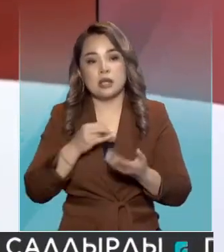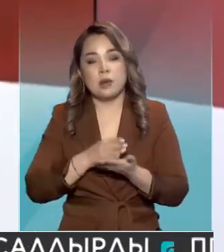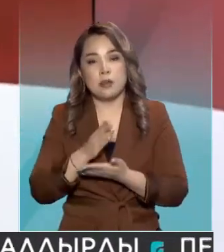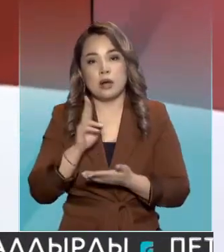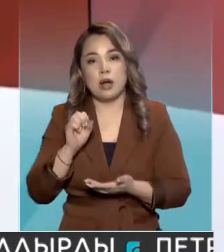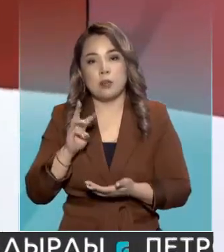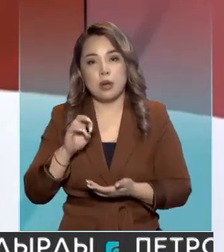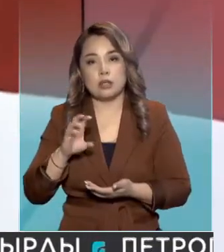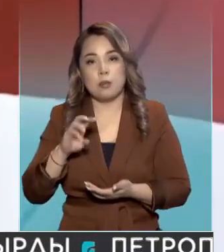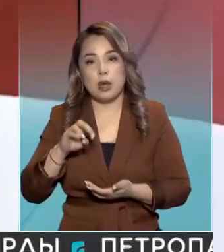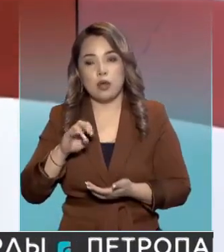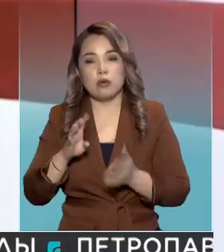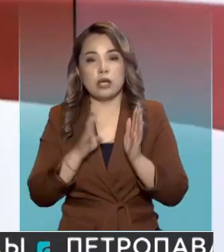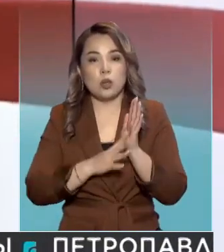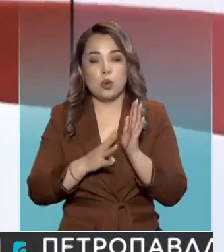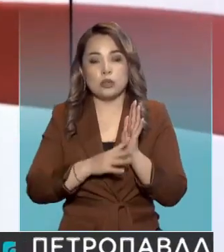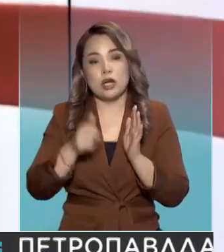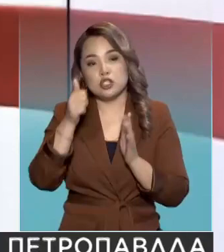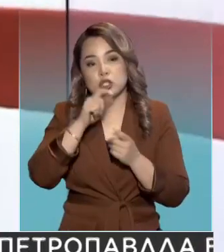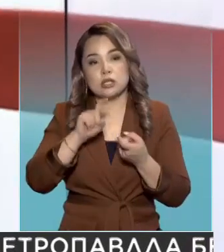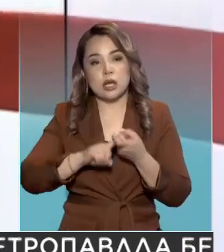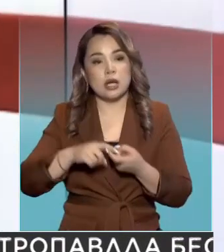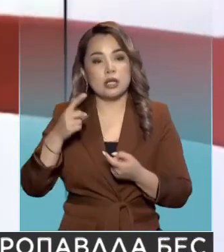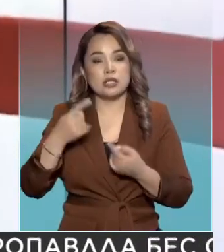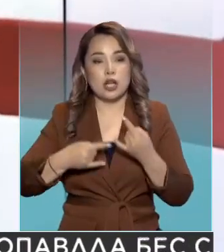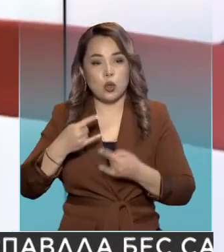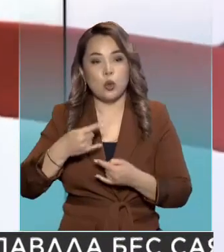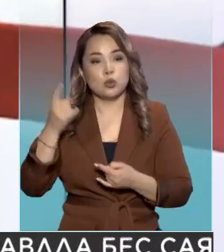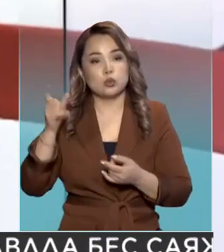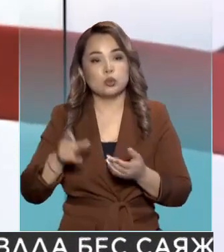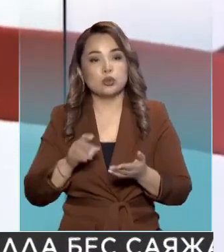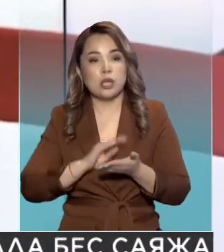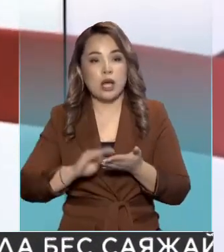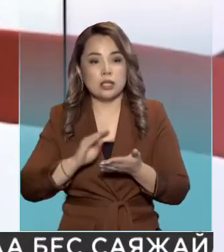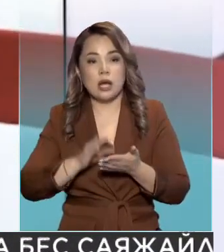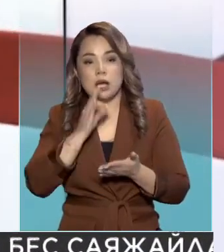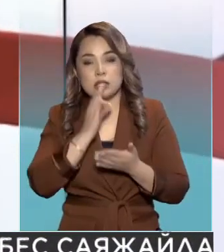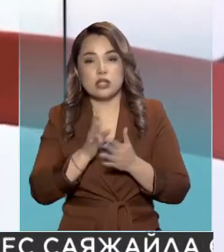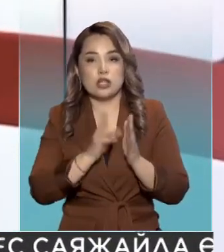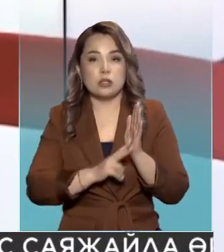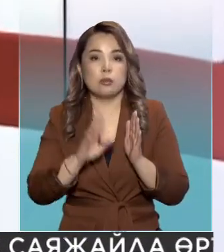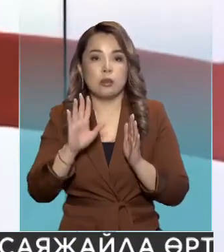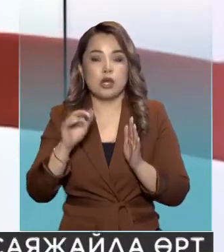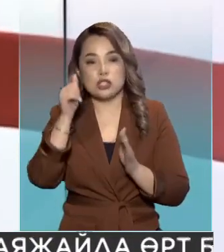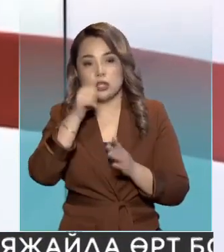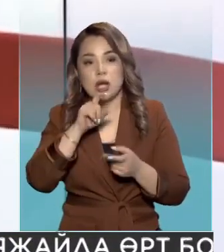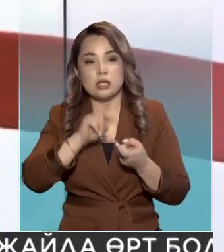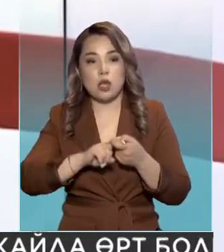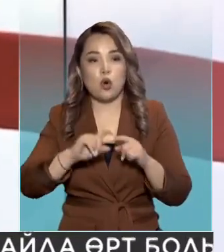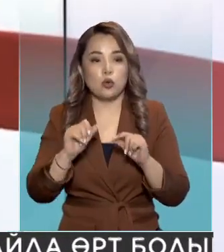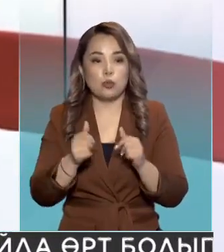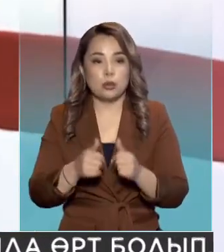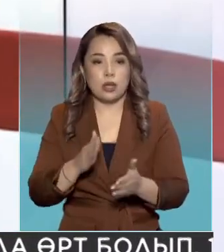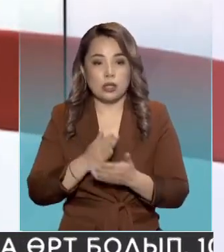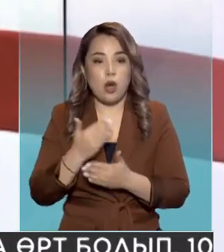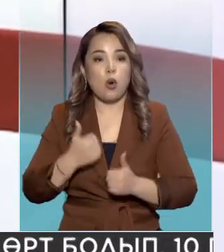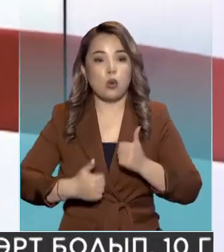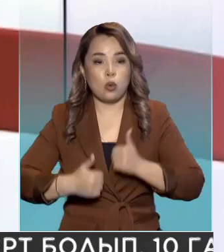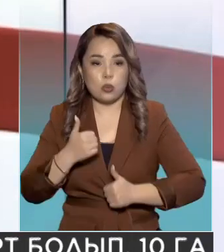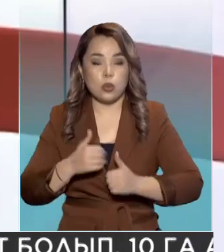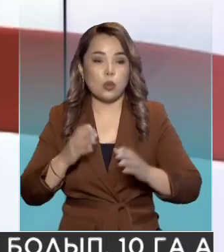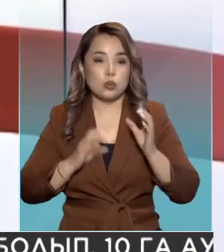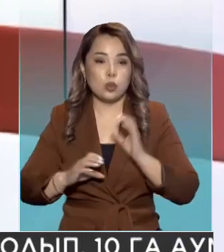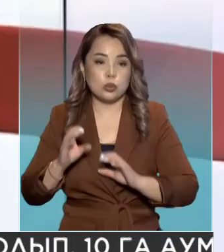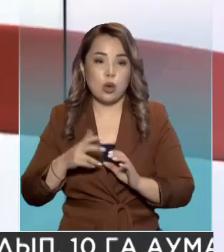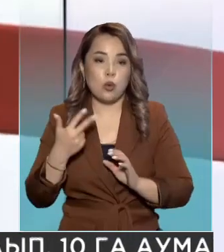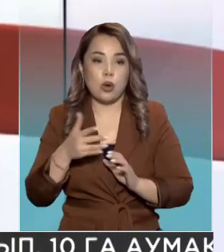Камал Смайловтың 90 жылдығы мен тележурналист қоғам қайраткері Сағат Әшімбаевтың 75 жылдығына орай ұйымдастырылды. Конкурсқа студенттер